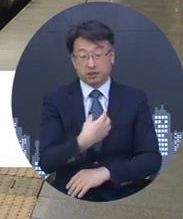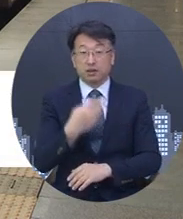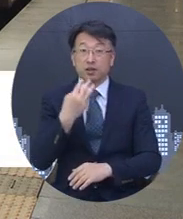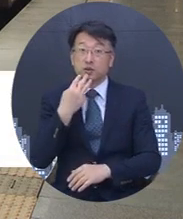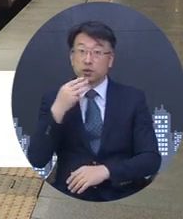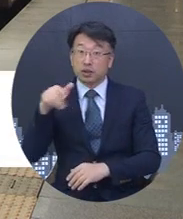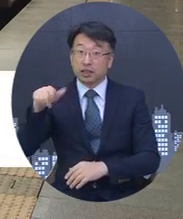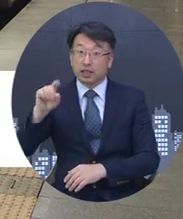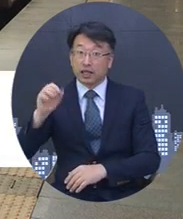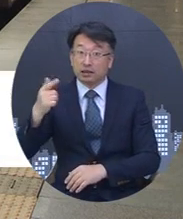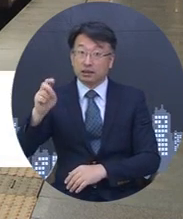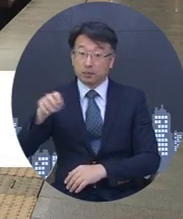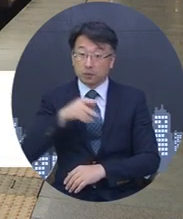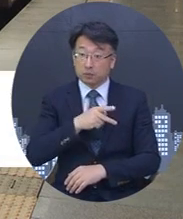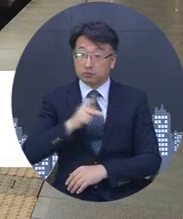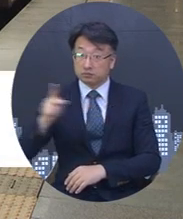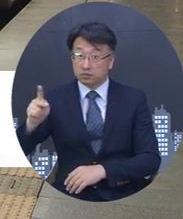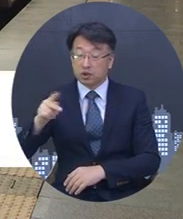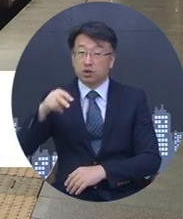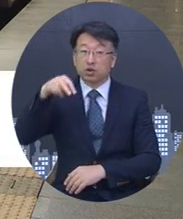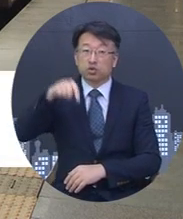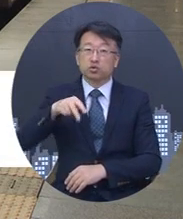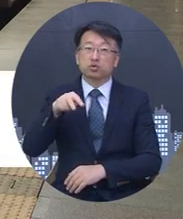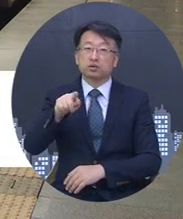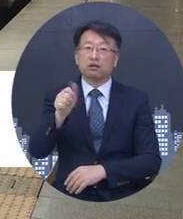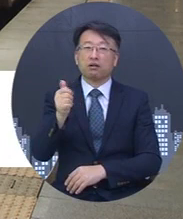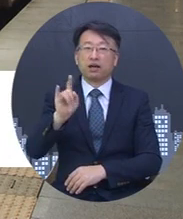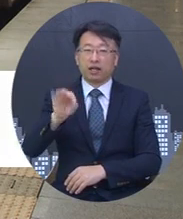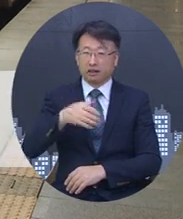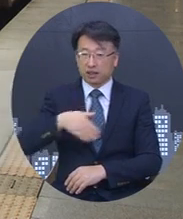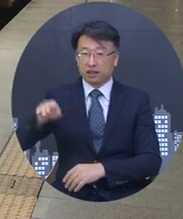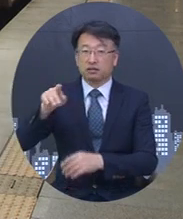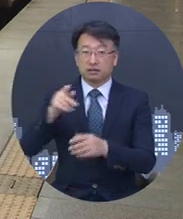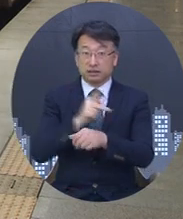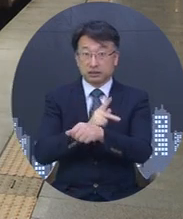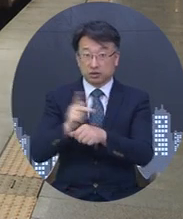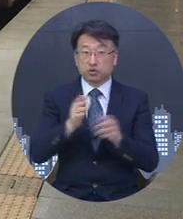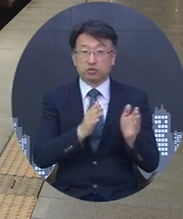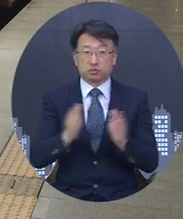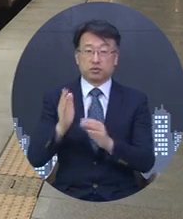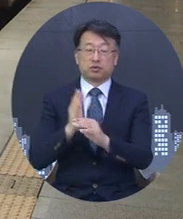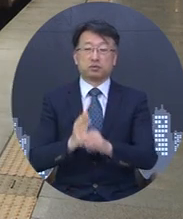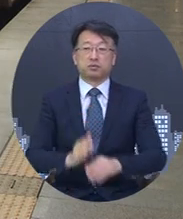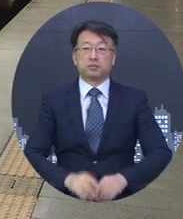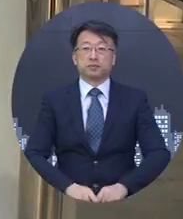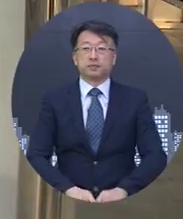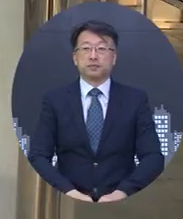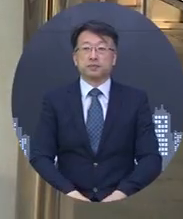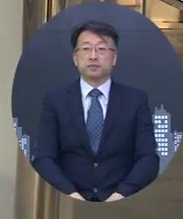서울 강남으로 가는 수서행 고속열차 투입도 추진하고 있습니다. 문철진 기자입니다.